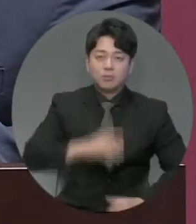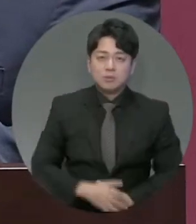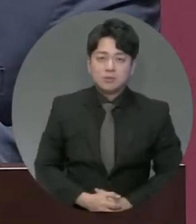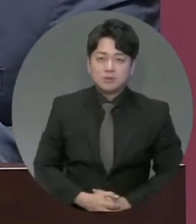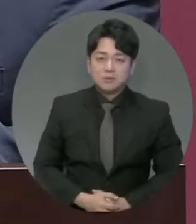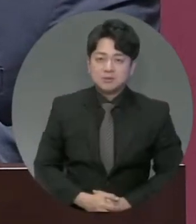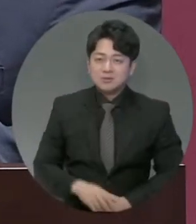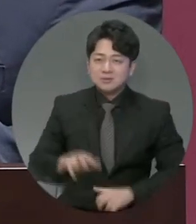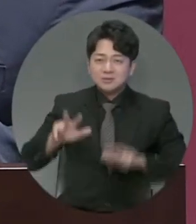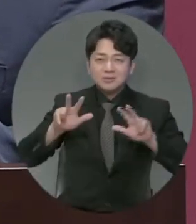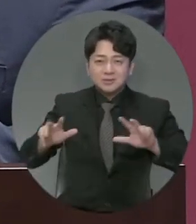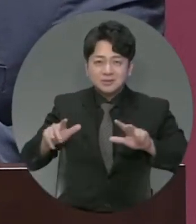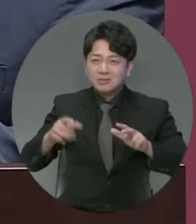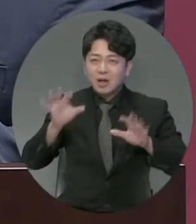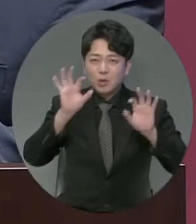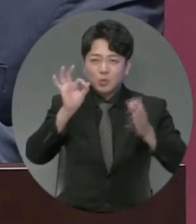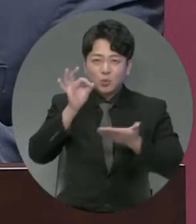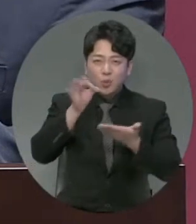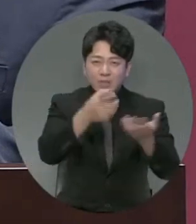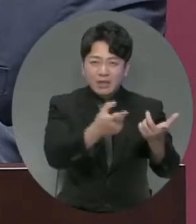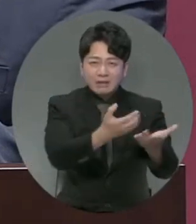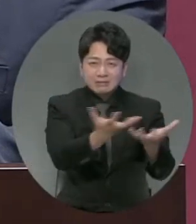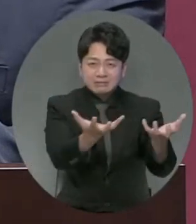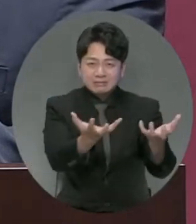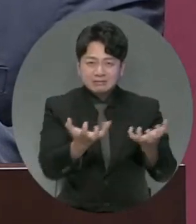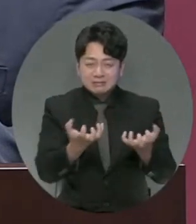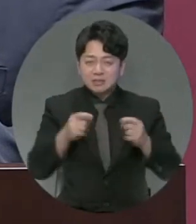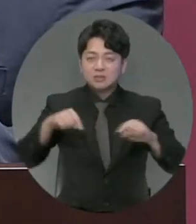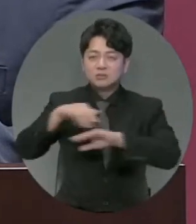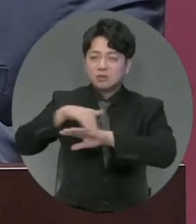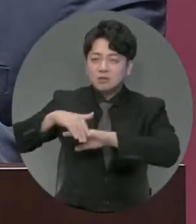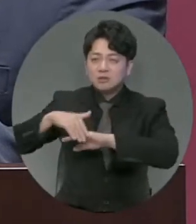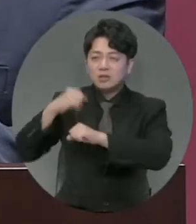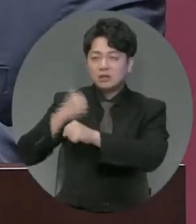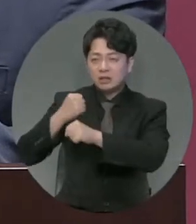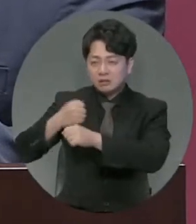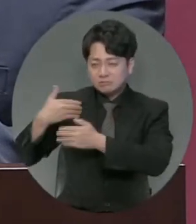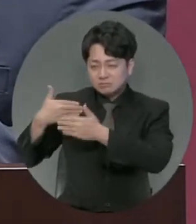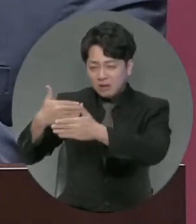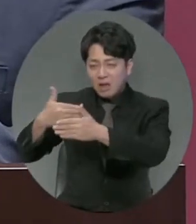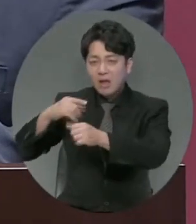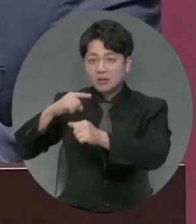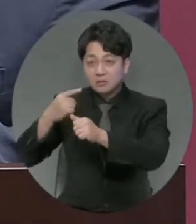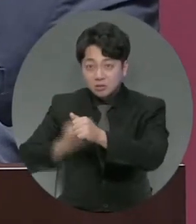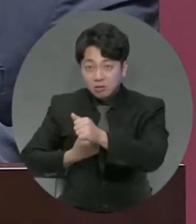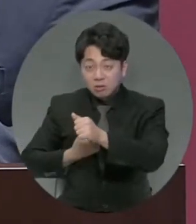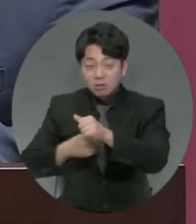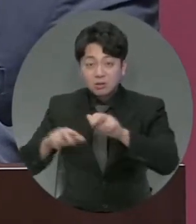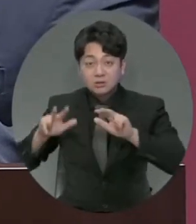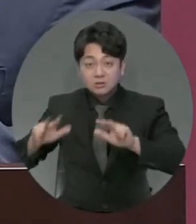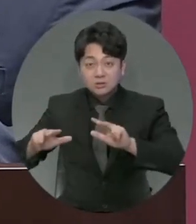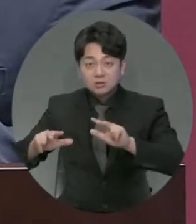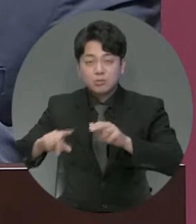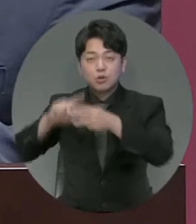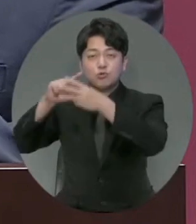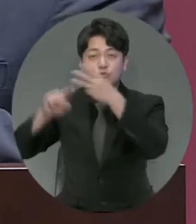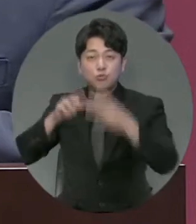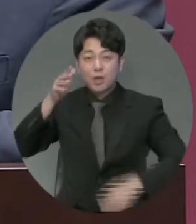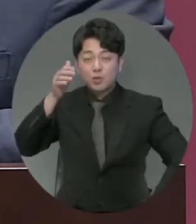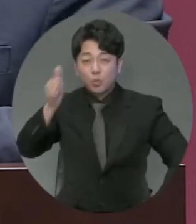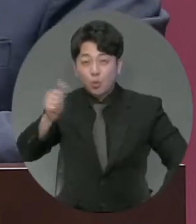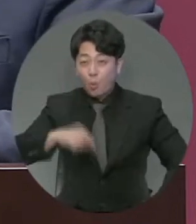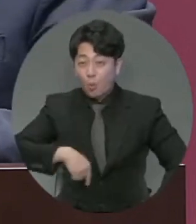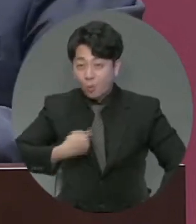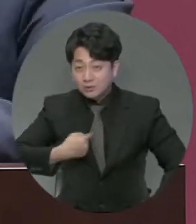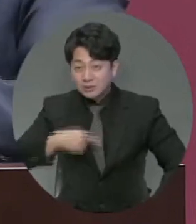정책을 펼치면서 대통령 본인 한 명의 고집으로 수조 원대가 눈덩이처럼 혈세가 낭비되고